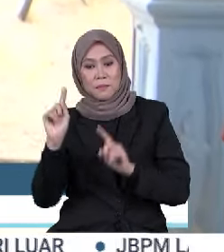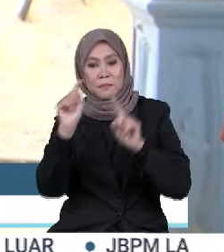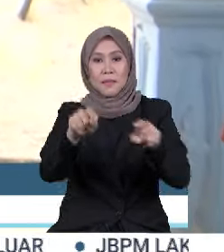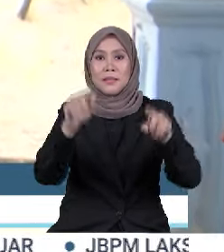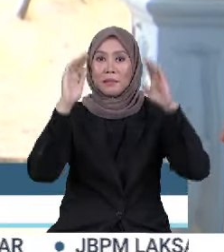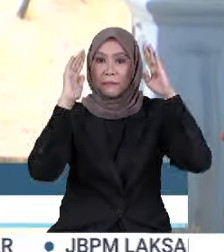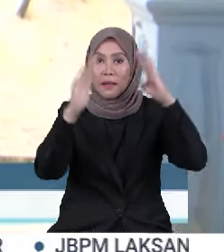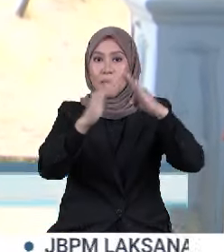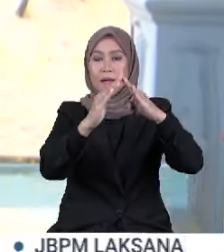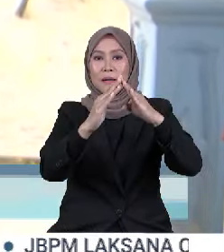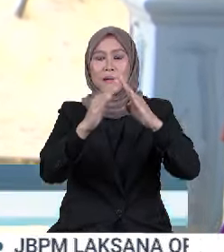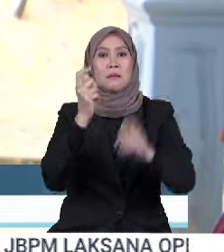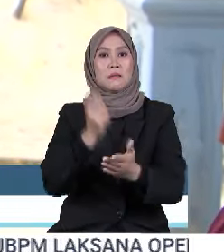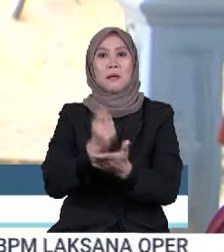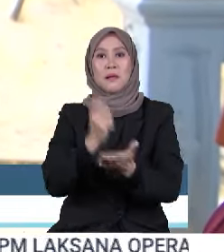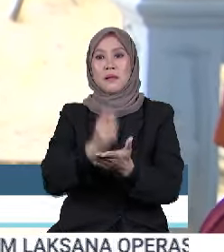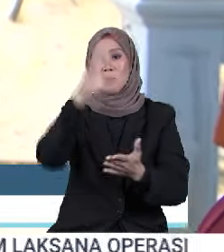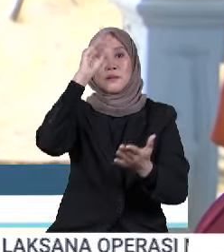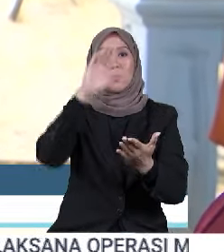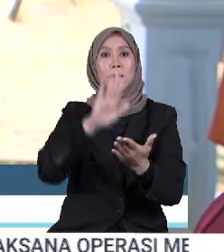Pahang, tiba-tiba suami